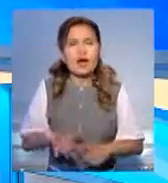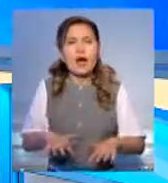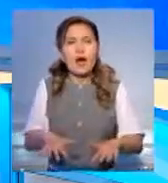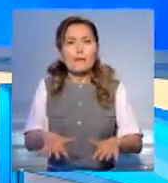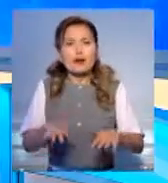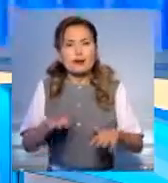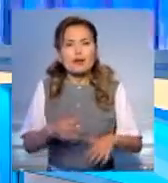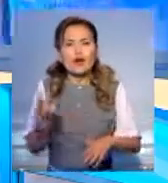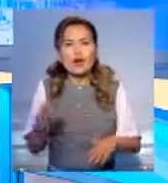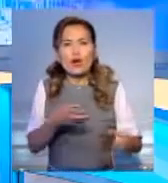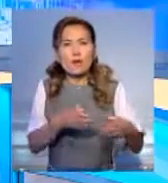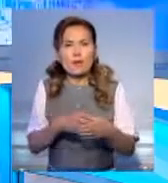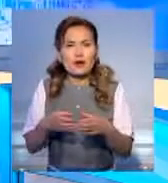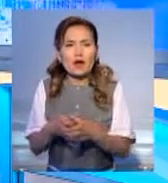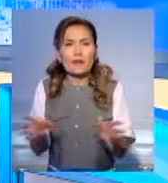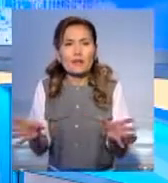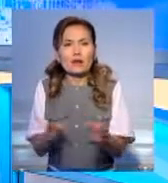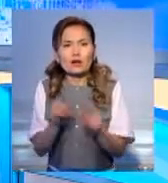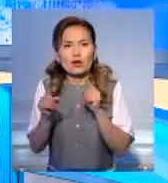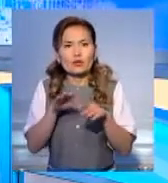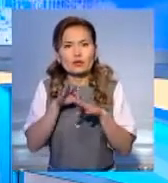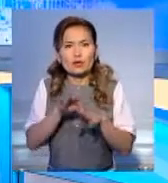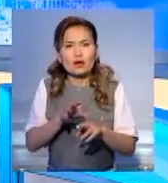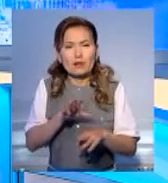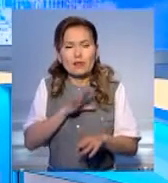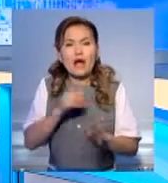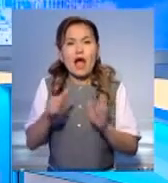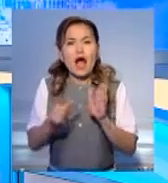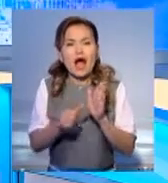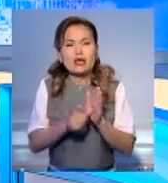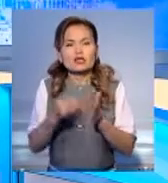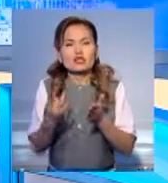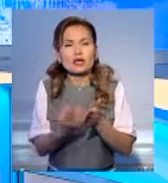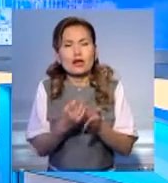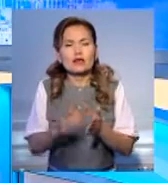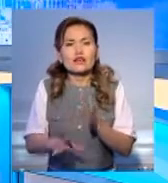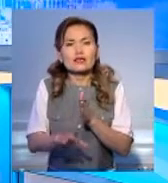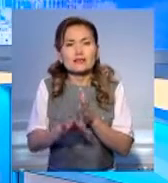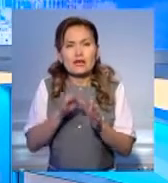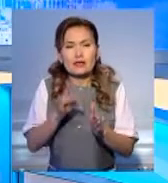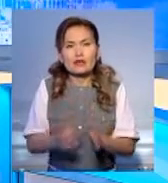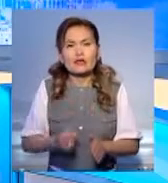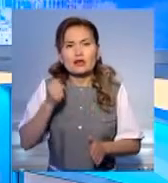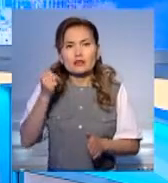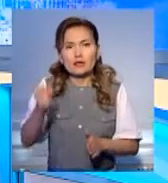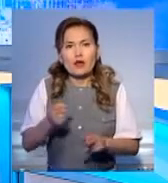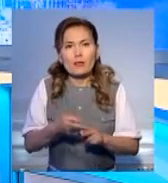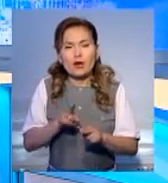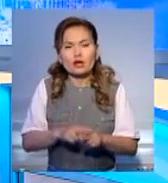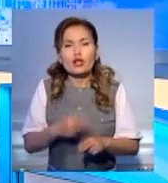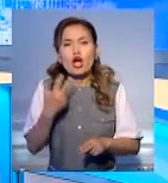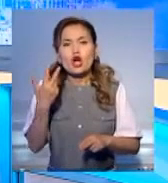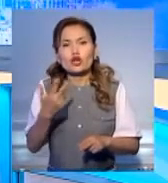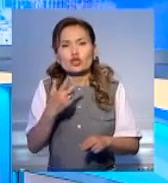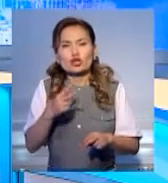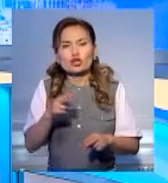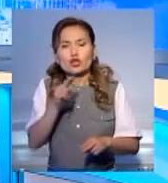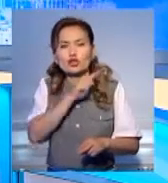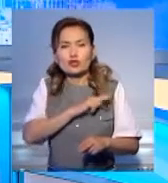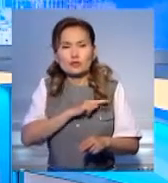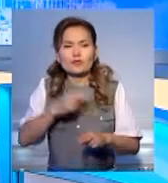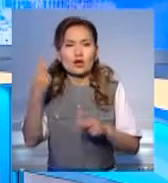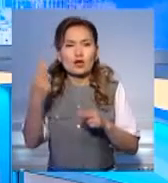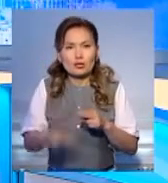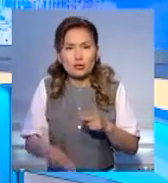Бүгін парламент қос палатасының бірлескен отырысы өтті. Сөйтіп 6-шы сайланған заң шығарушы орган 3-ші сессиясын аяқтап жұмысын